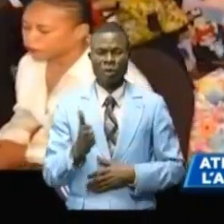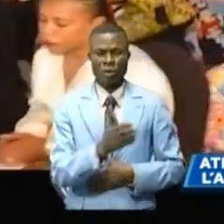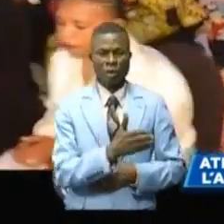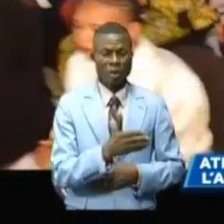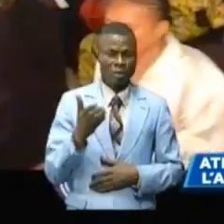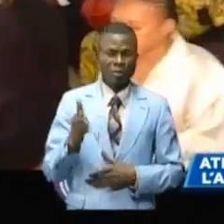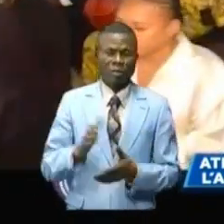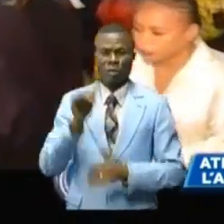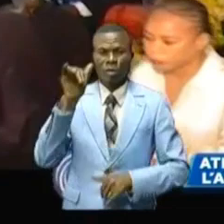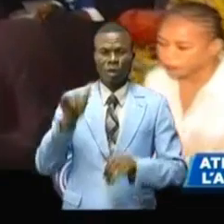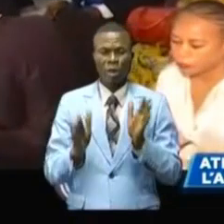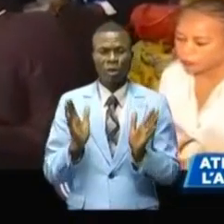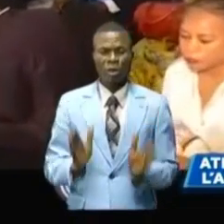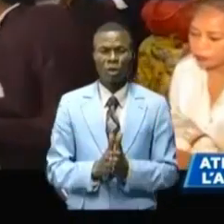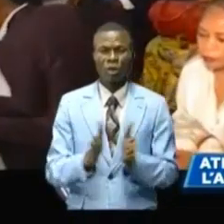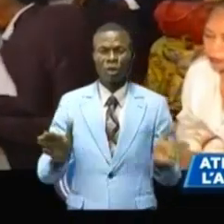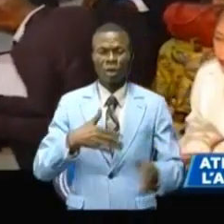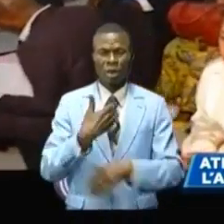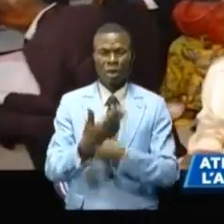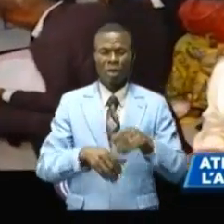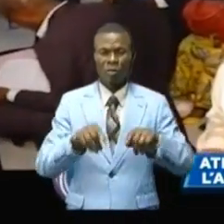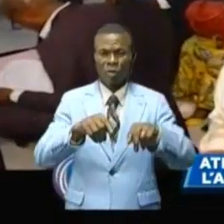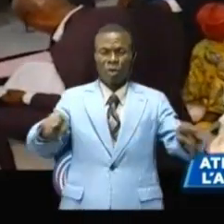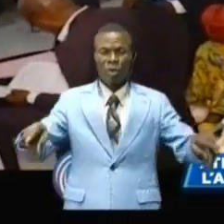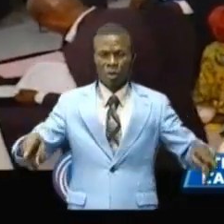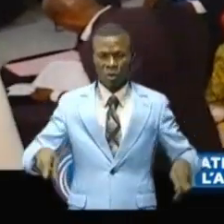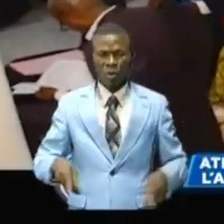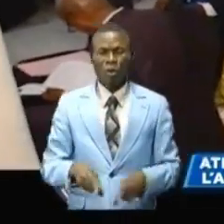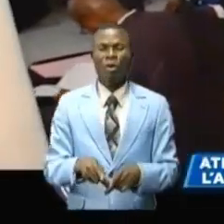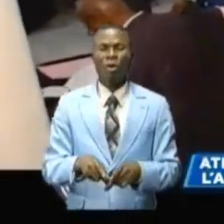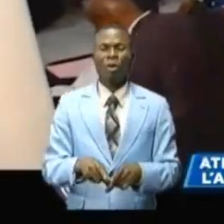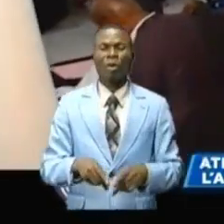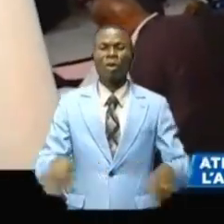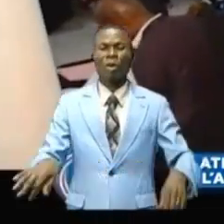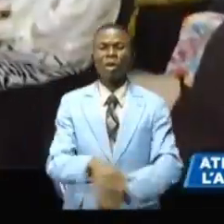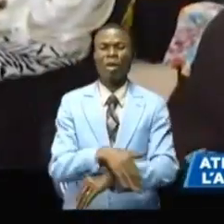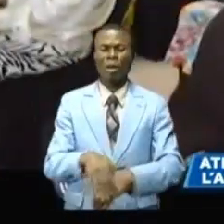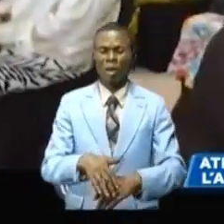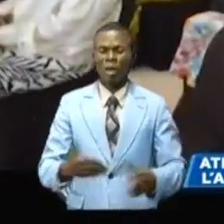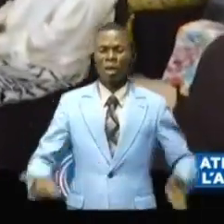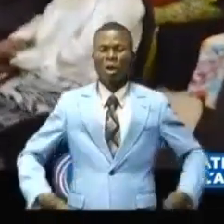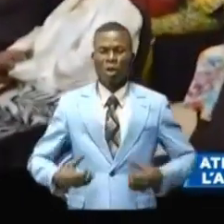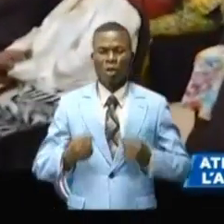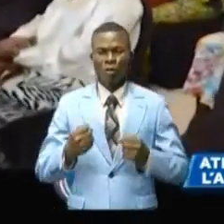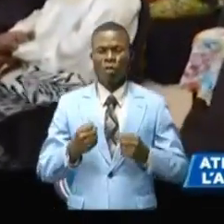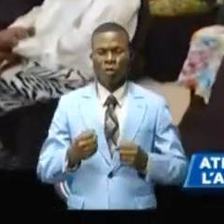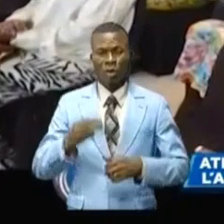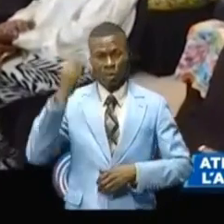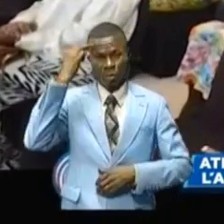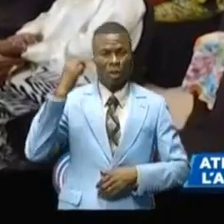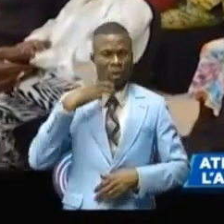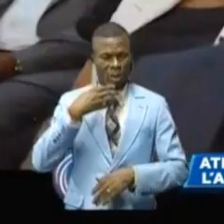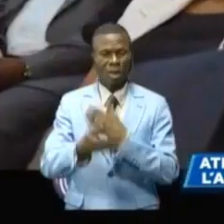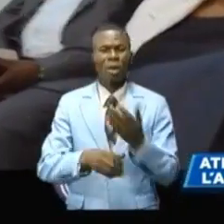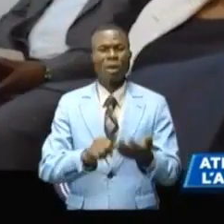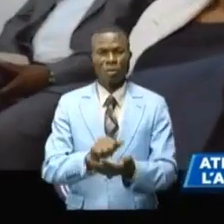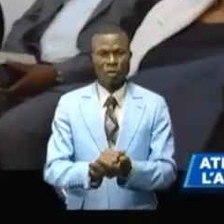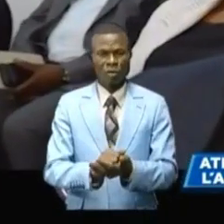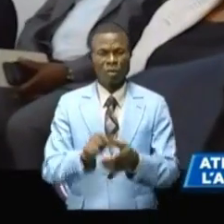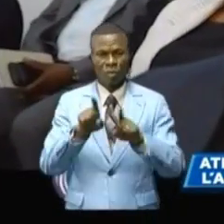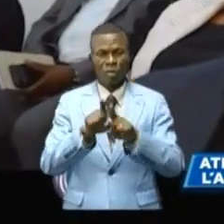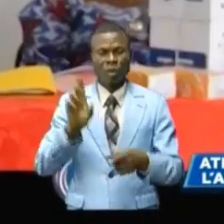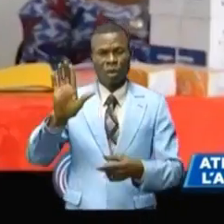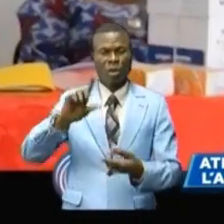sa part, le secrétaire général aux affaires foncières, Gérard Mungangu, a salué les efforts consentis par le ministre Molendo Sakombi et